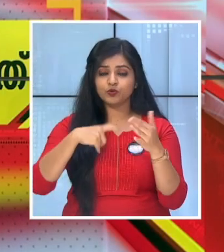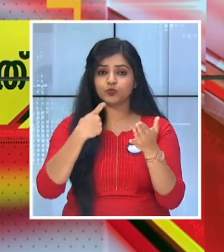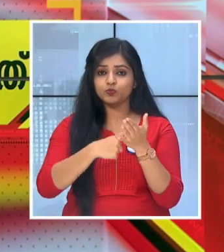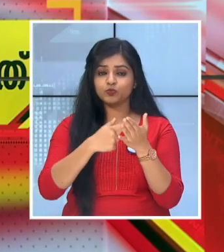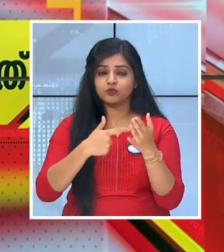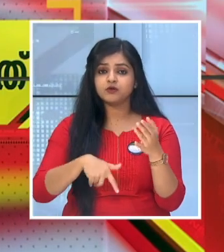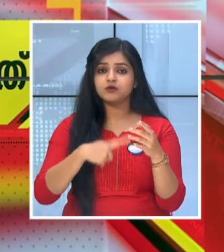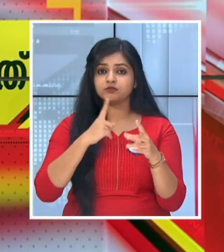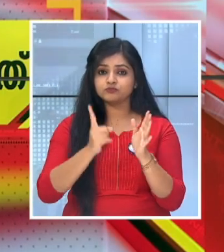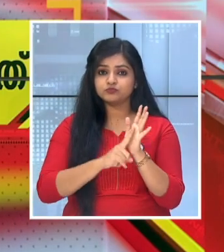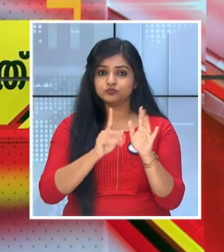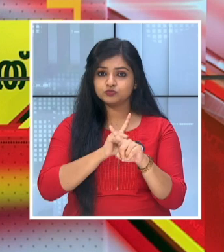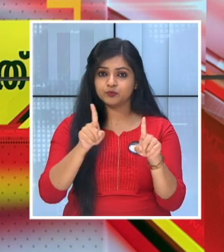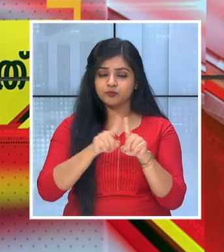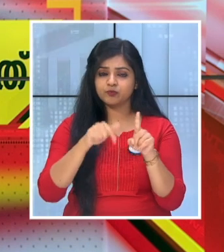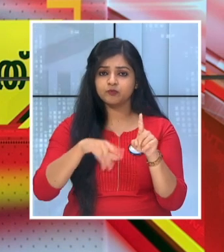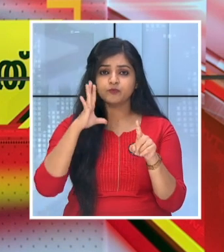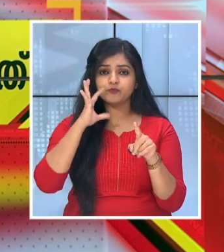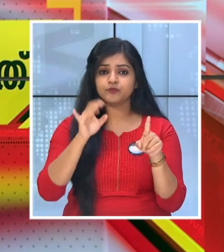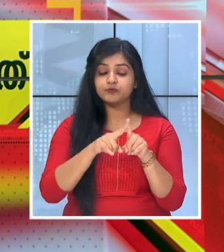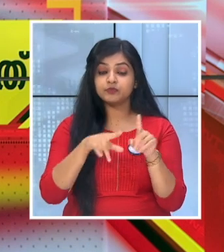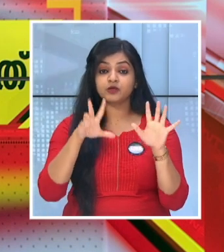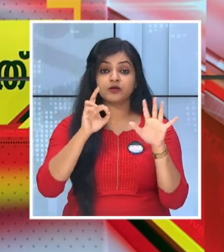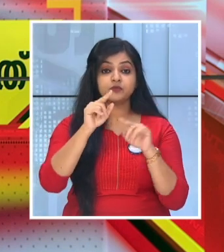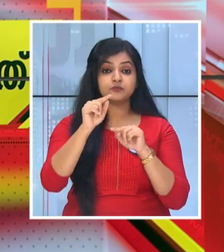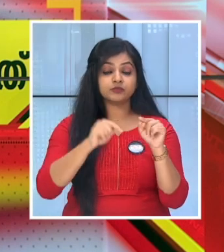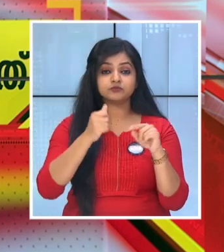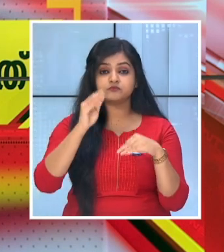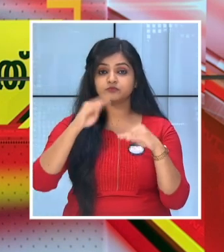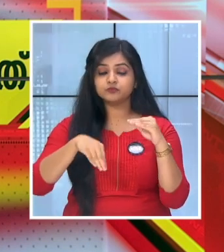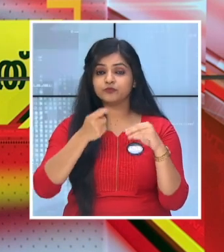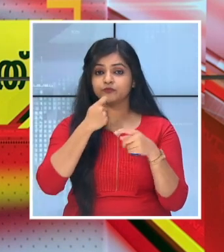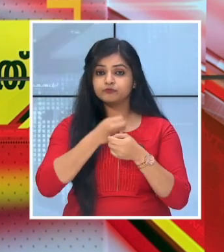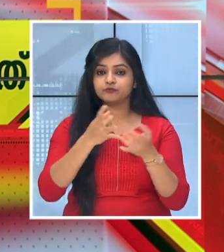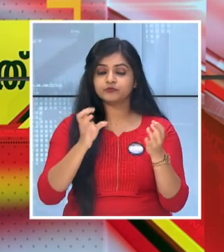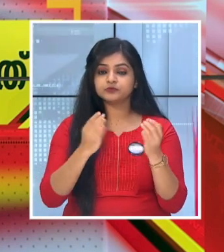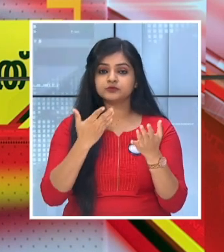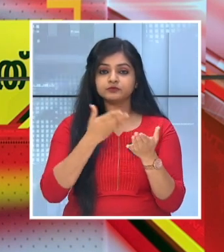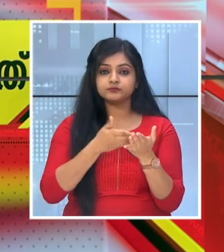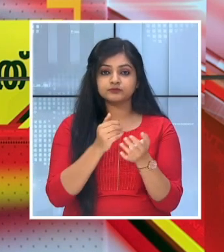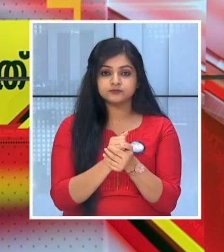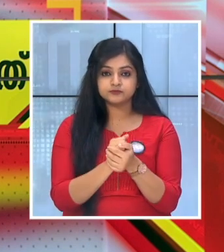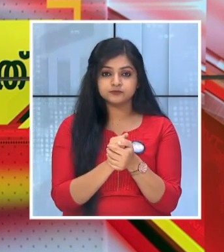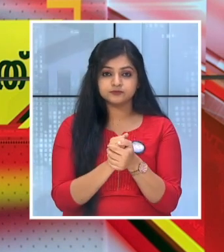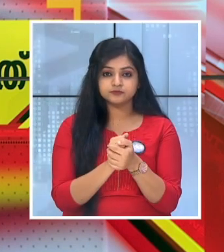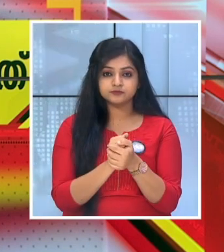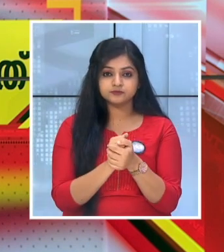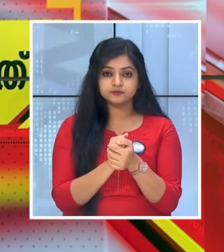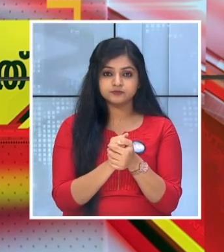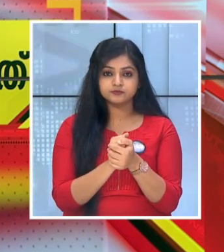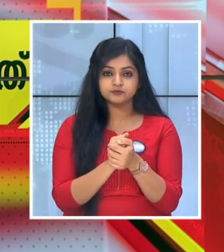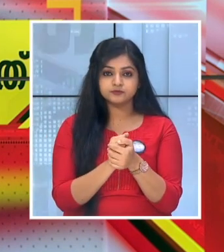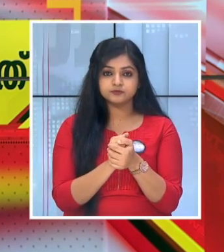ശേഷമായിരുന്നു സ്റ്റോറിന്റെ ഉദ്ഘാടനം. അതോടൊപ്പം തന്നെ 80% വിലക്കുറവിലാണ് മരുന്നുകൾ വിതരണം ചെയ്തിരുന്നത്. വിനീത VG ആണ് വിവരങ്ങൾ